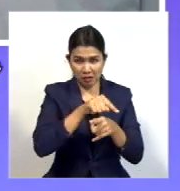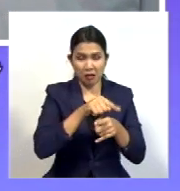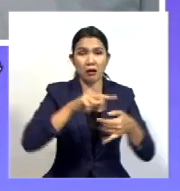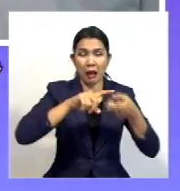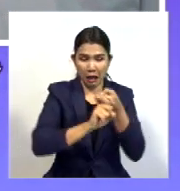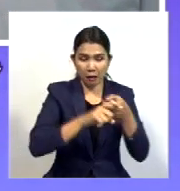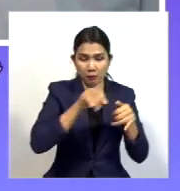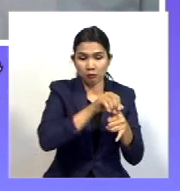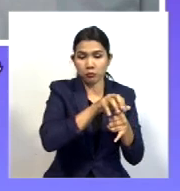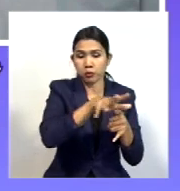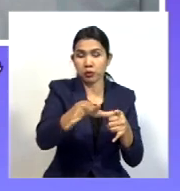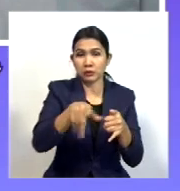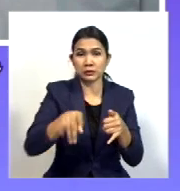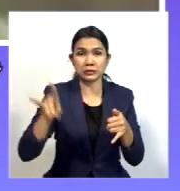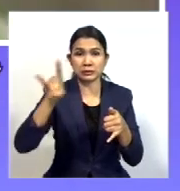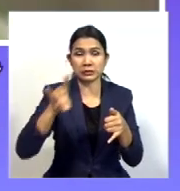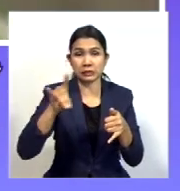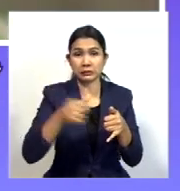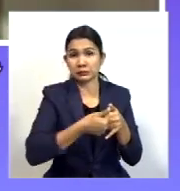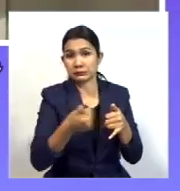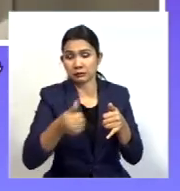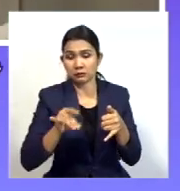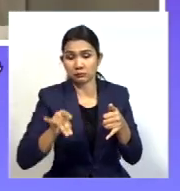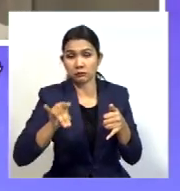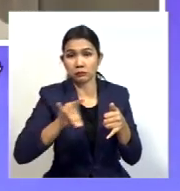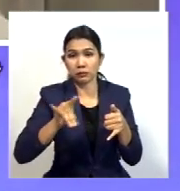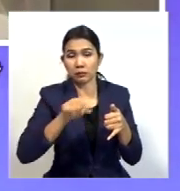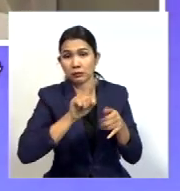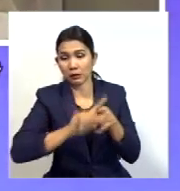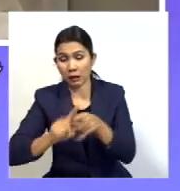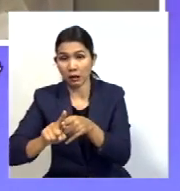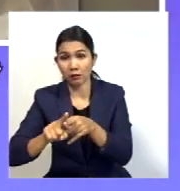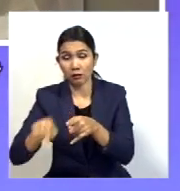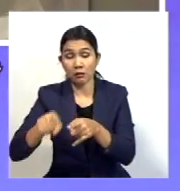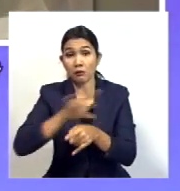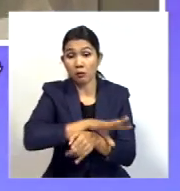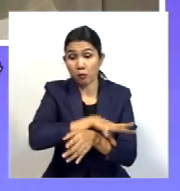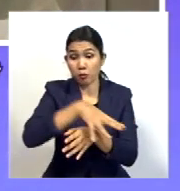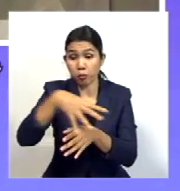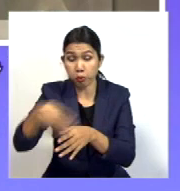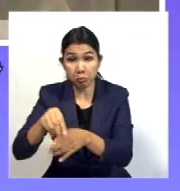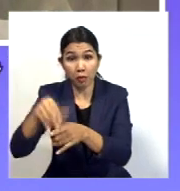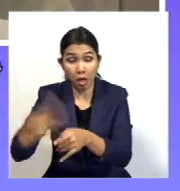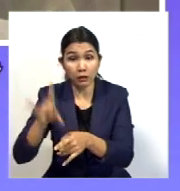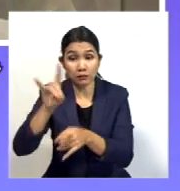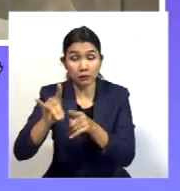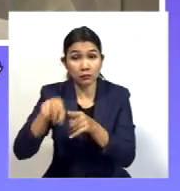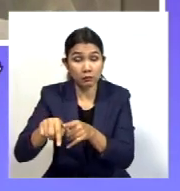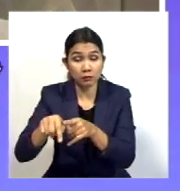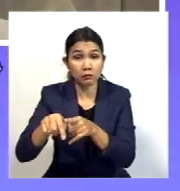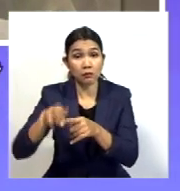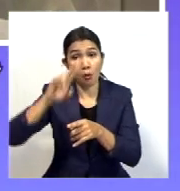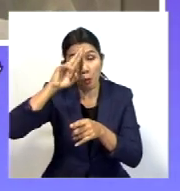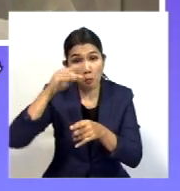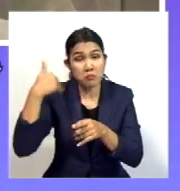นะครับแล้วก็ไปสู่สัตว์อื่นซึ่งสัตว์อื่นนั้นๆ นะครับอาจจะมีหรือไม่มีอาการก็ได้นะครับอันนั้นเป็นประการที่1ประ